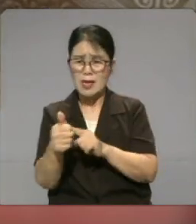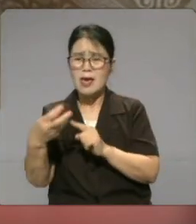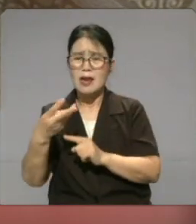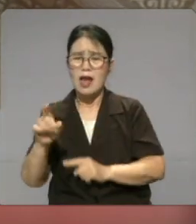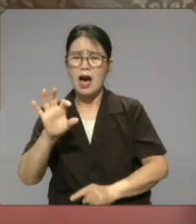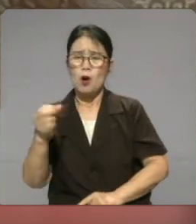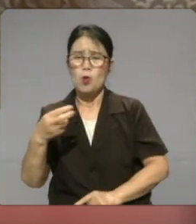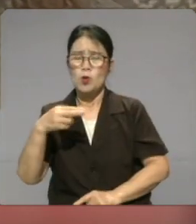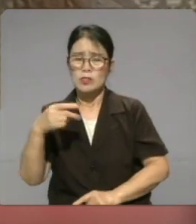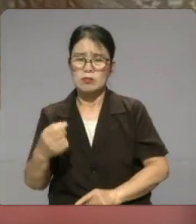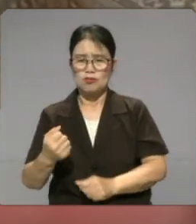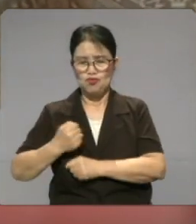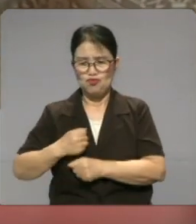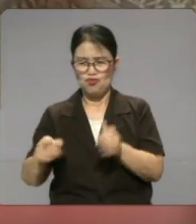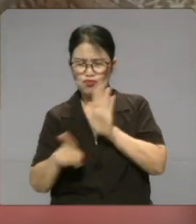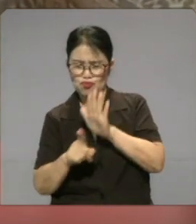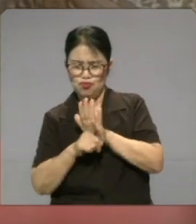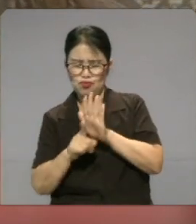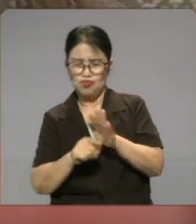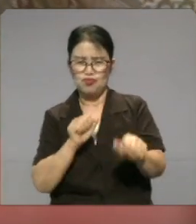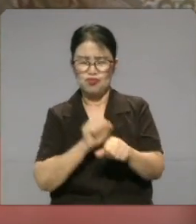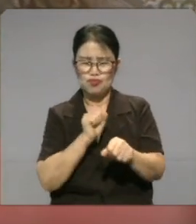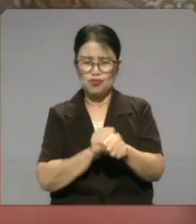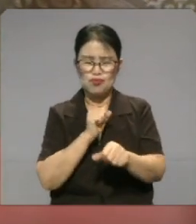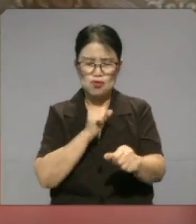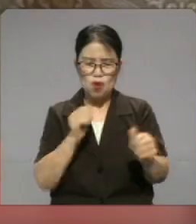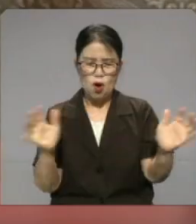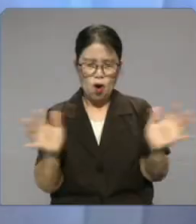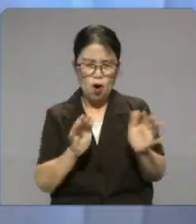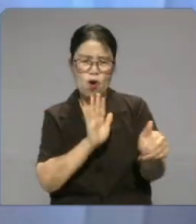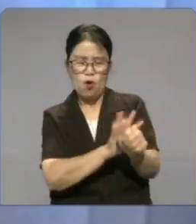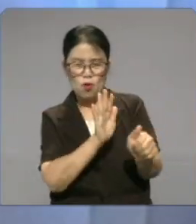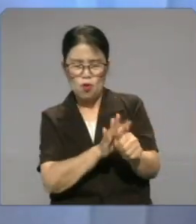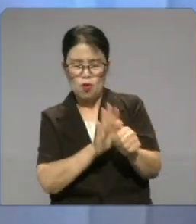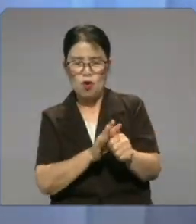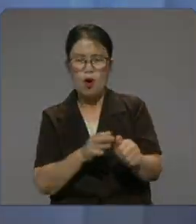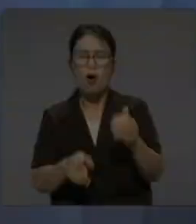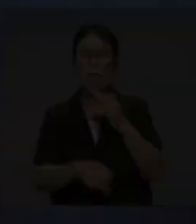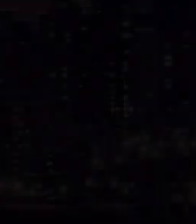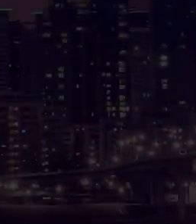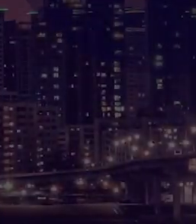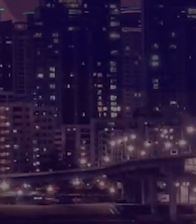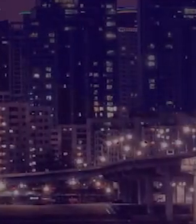라우스는 모병 활동을 돕겠다며 자주 허황된 소리를 했던 걸로 알려졌습니다.